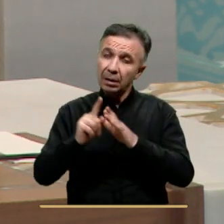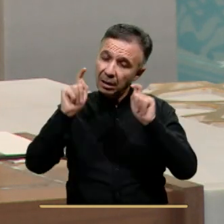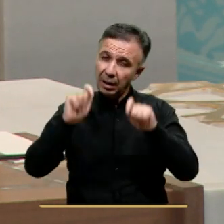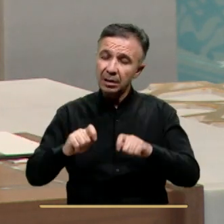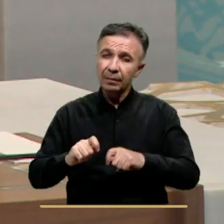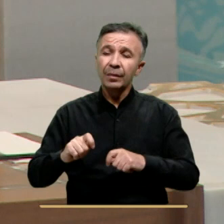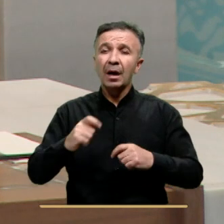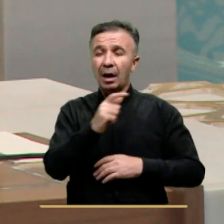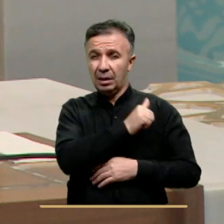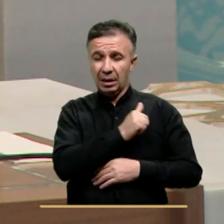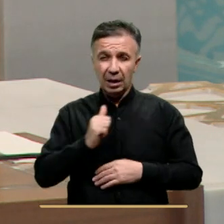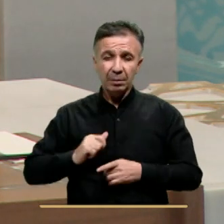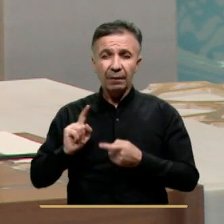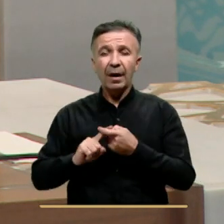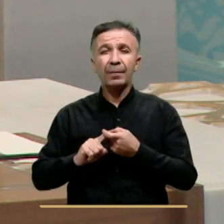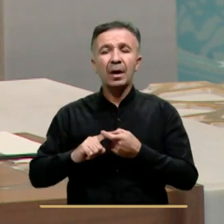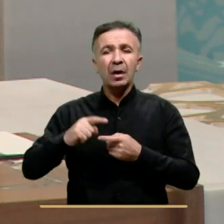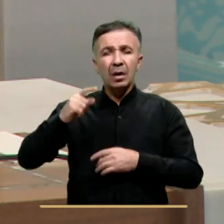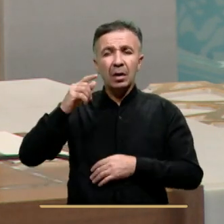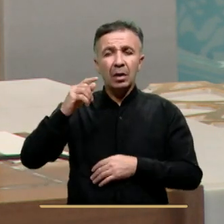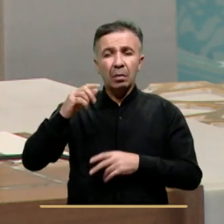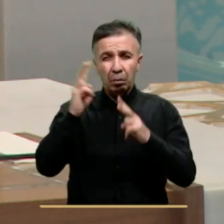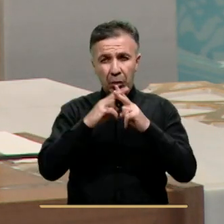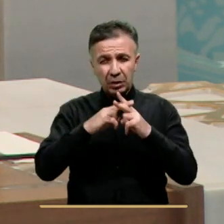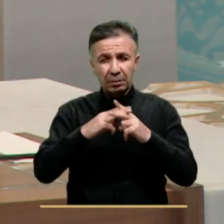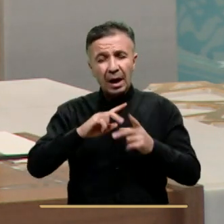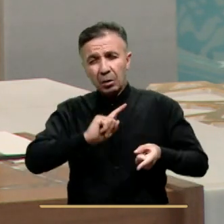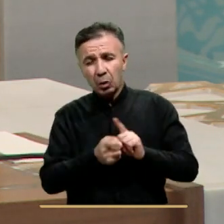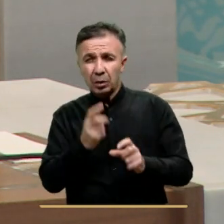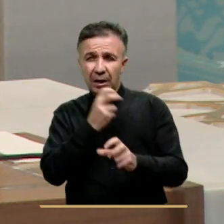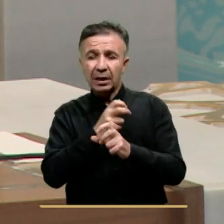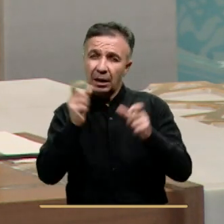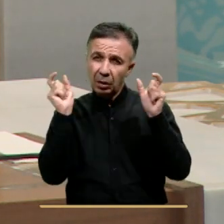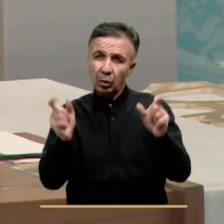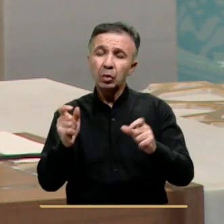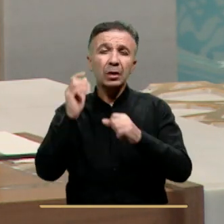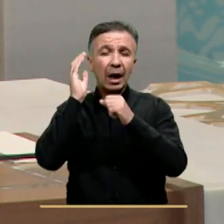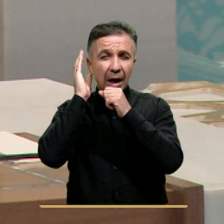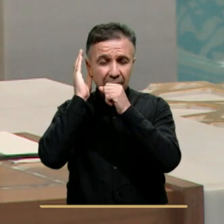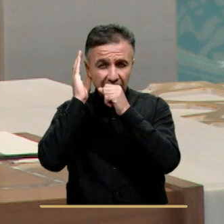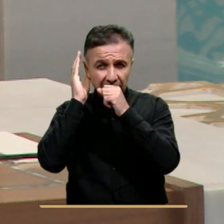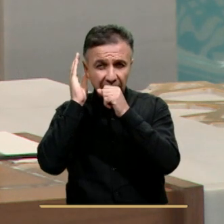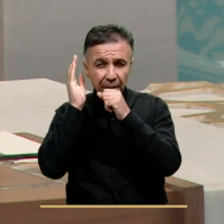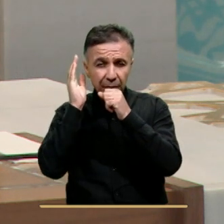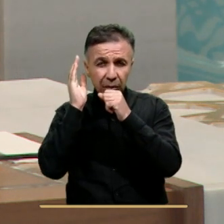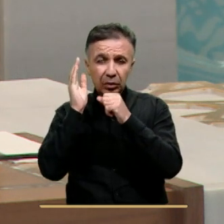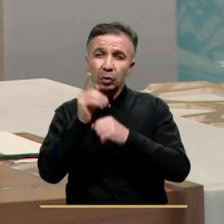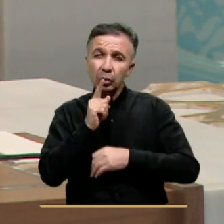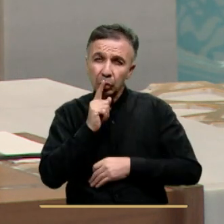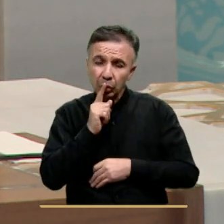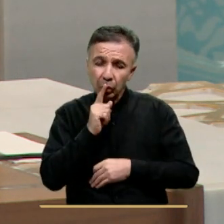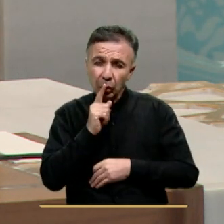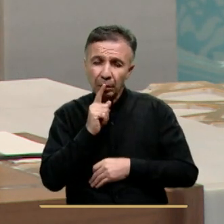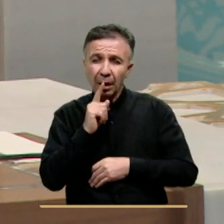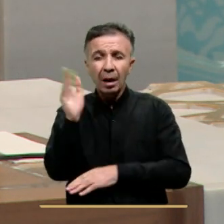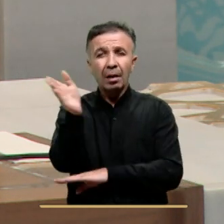ve polislerimizi her türlü tehlikelerden ve şerlerden muhafaza eylesin ezanlarımızı susturmak Şanlı bayrağımızı